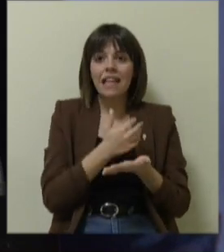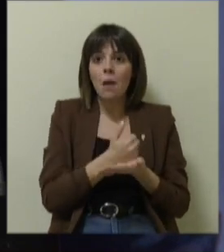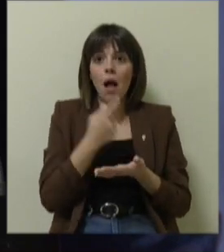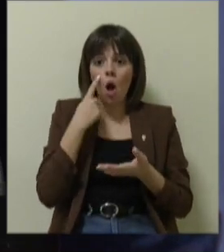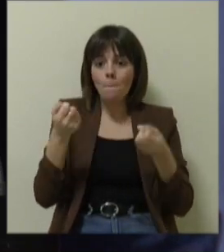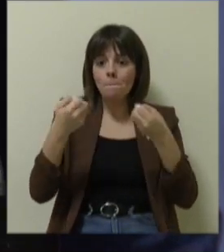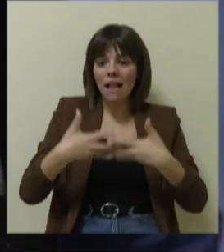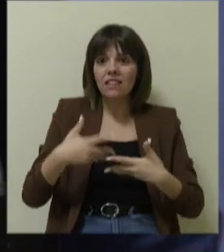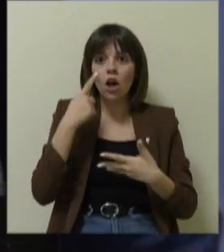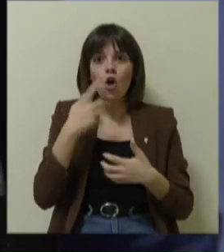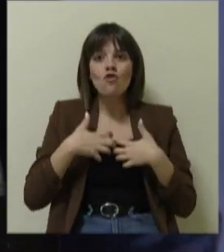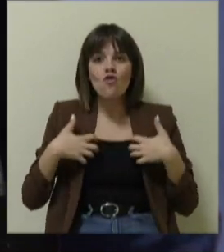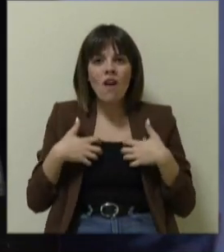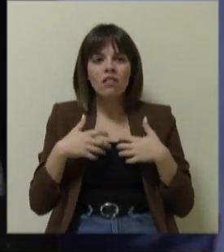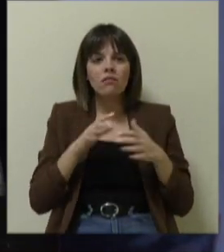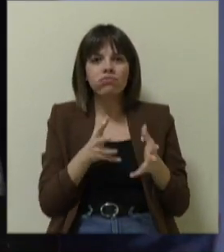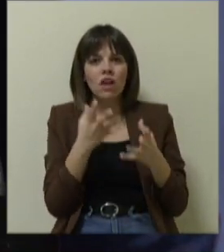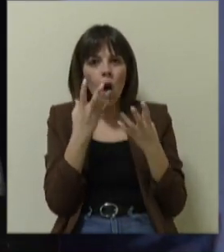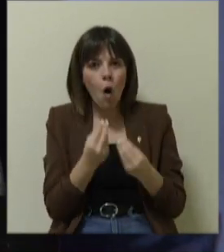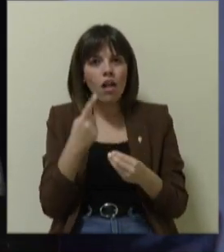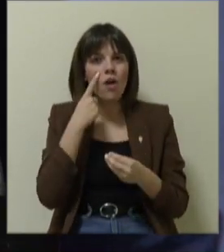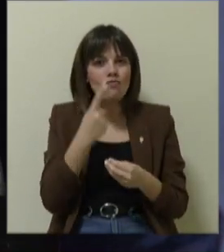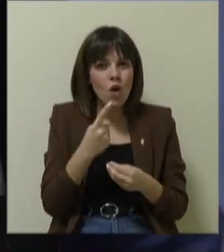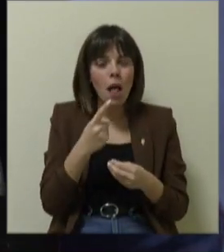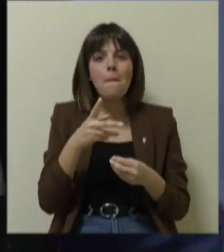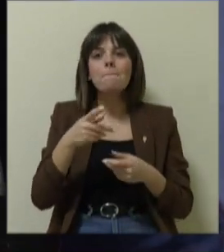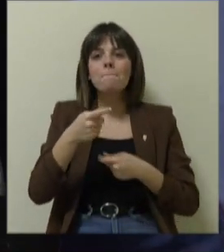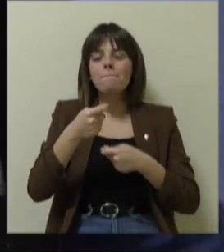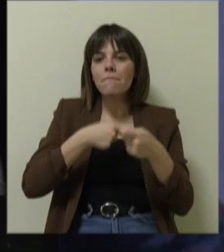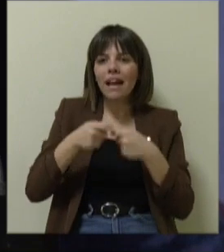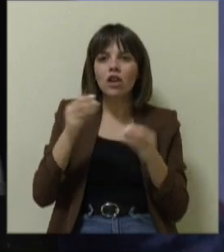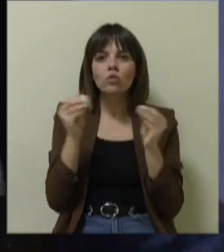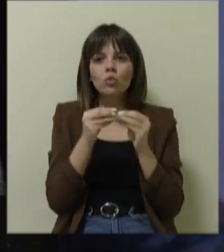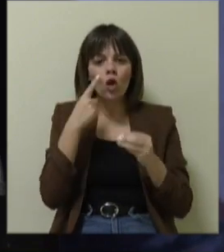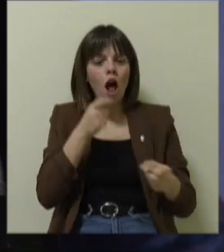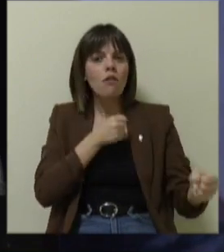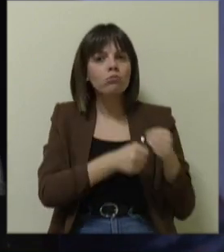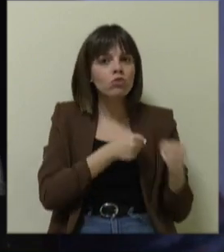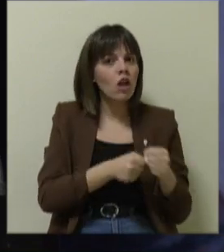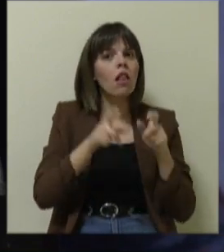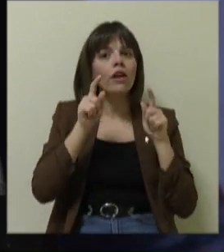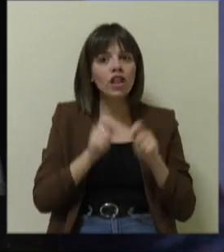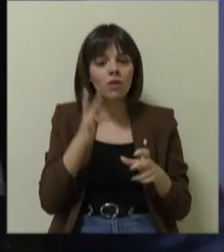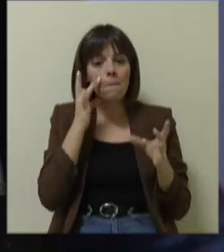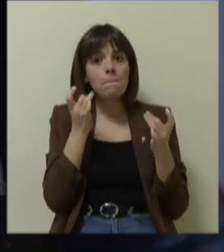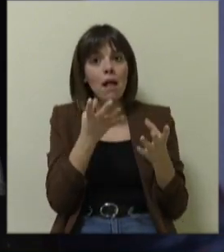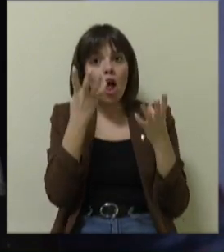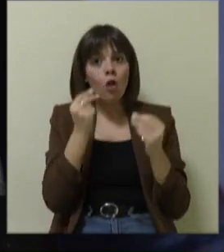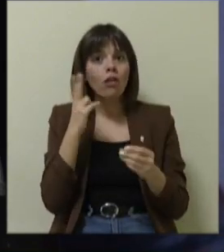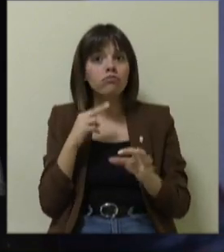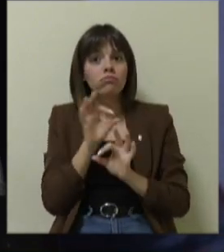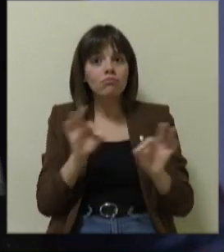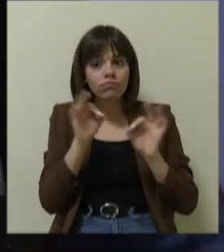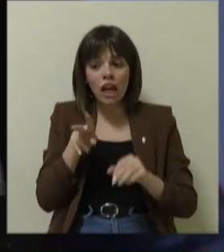piyasasına güveni sarsan manipülasyon ve piyasa suçlarıyla etkili mücadele edecek, tespit edilen usulsüzlük